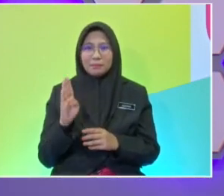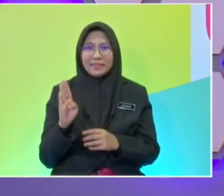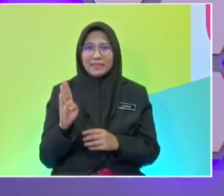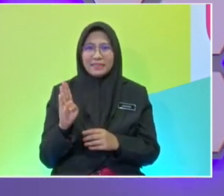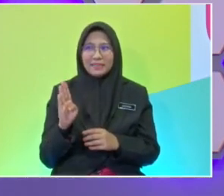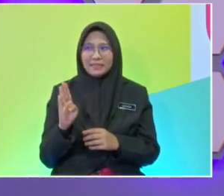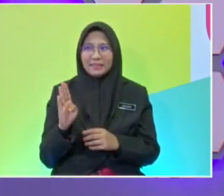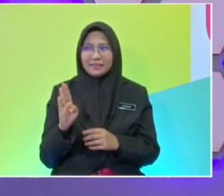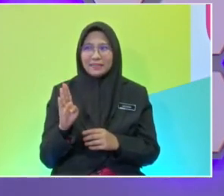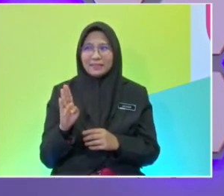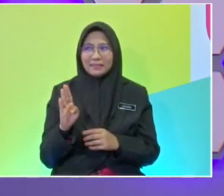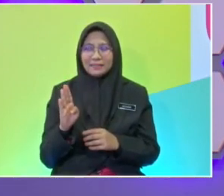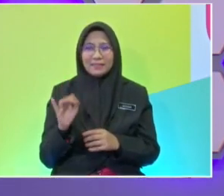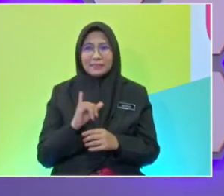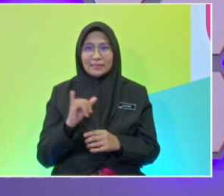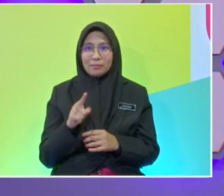jawaban